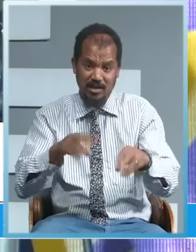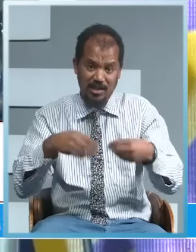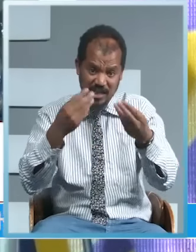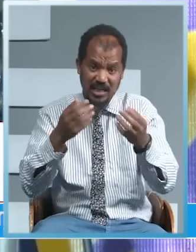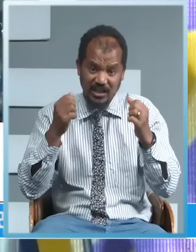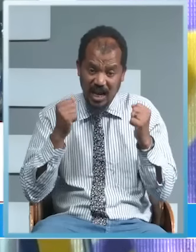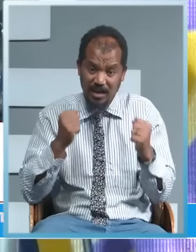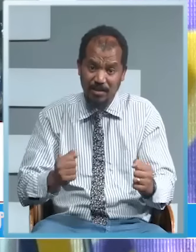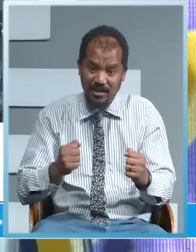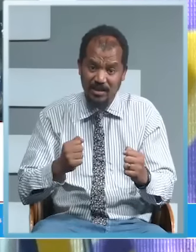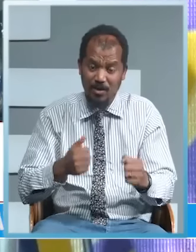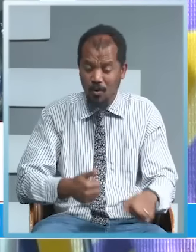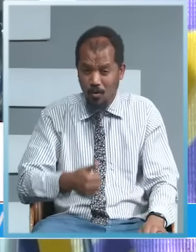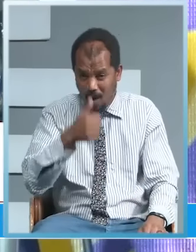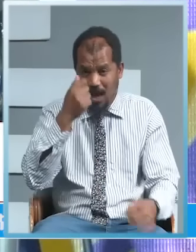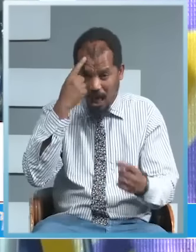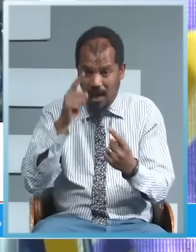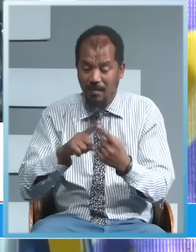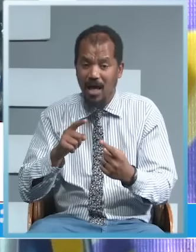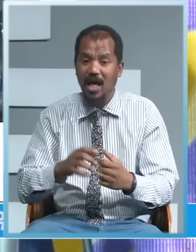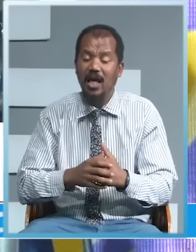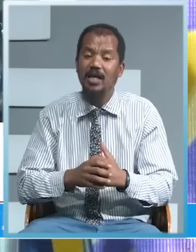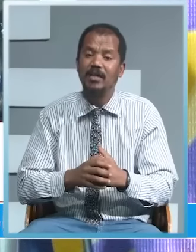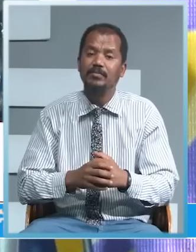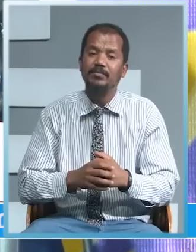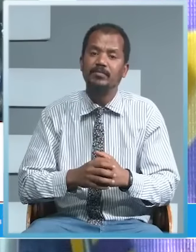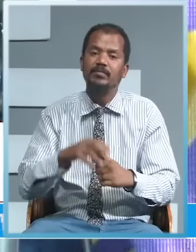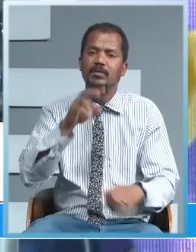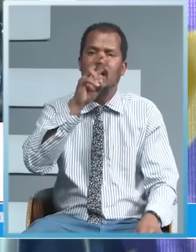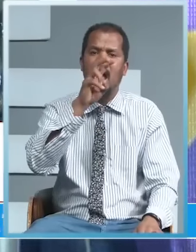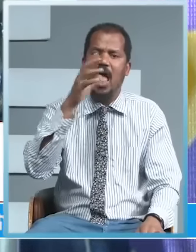ልንሰጥ የቻልንበት ዋናው ዓላማ በ2015